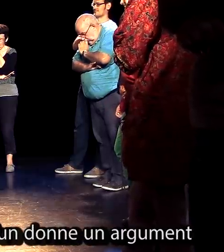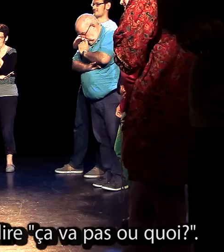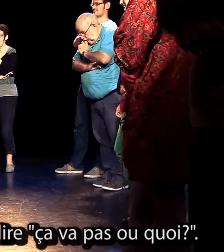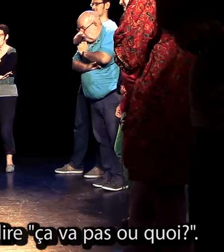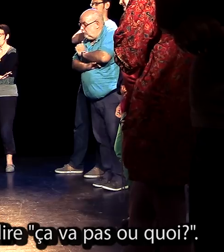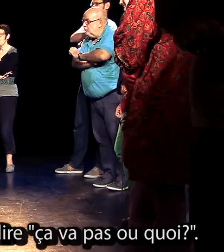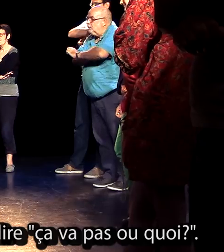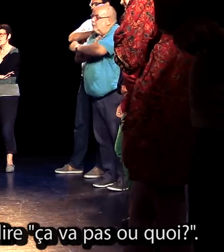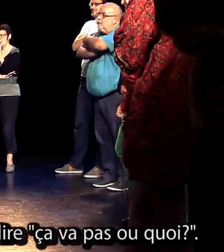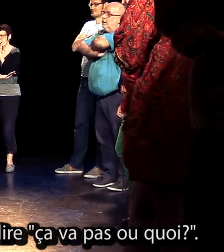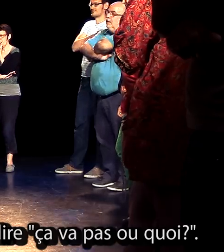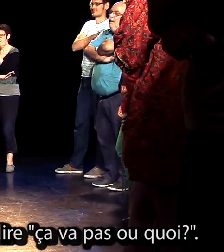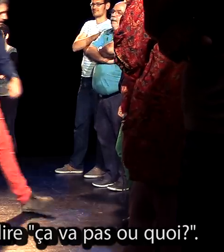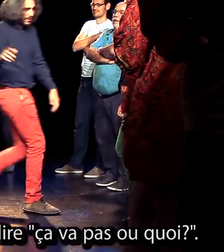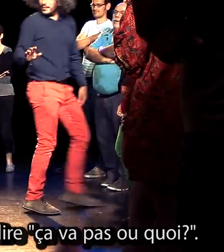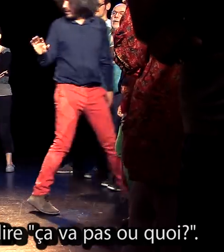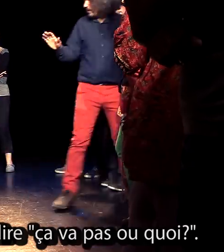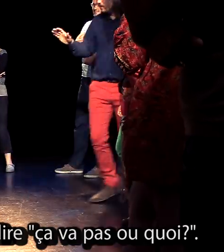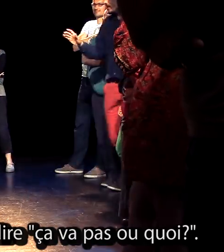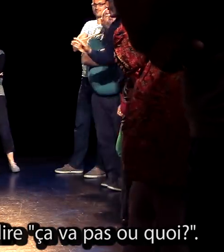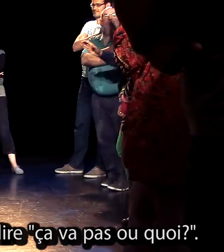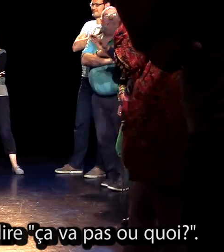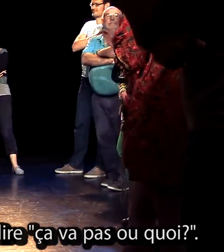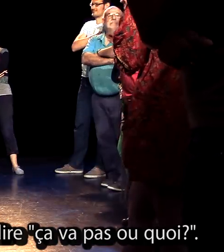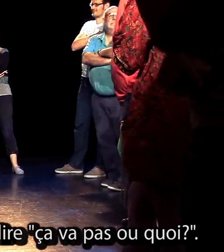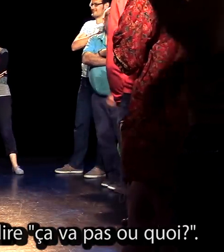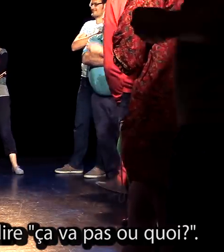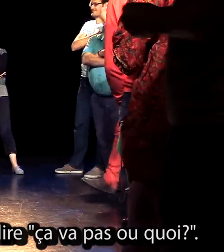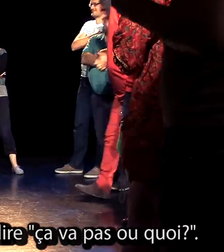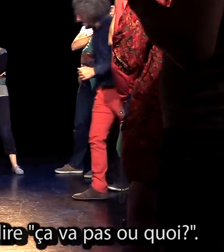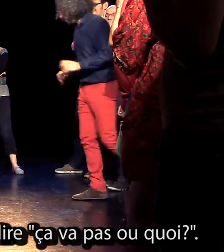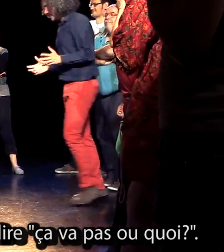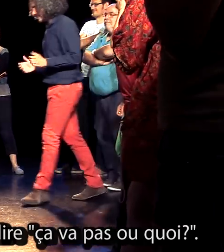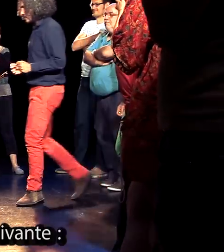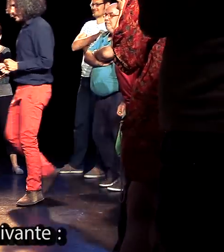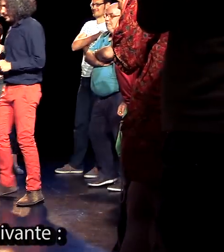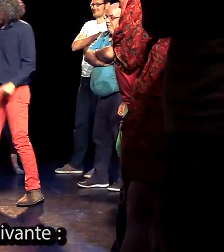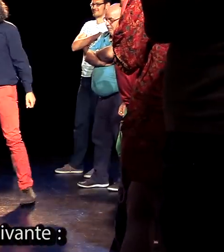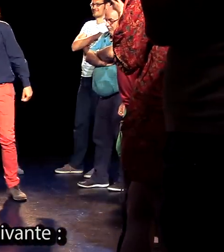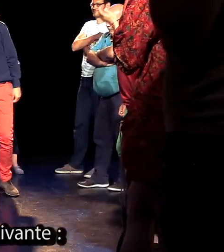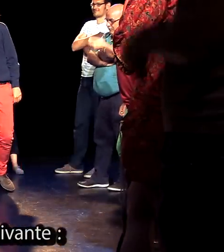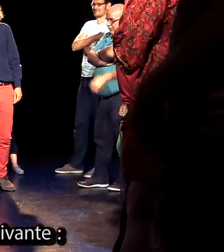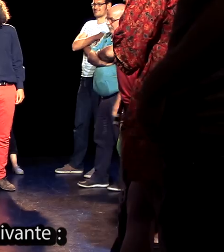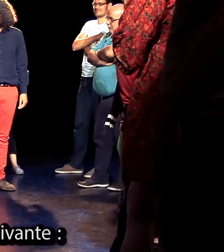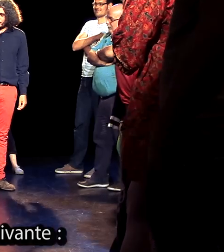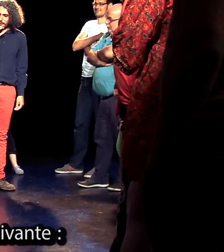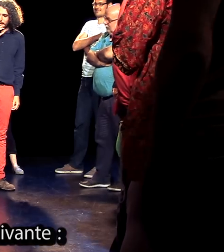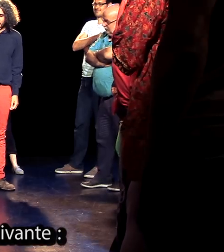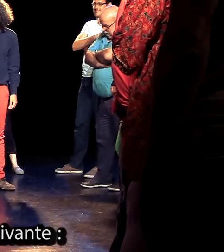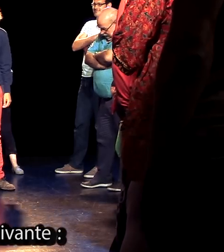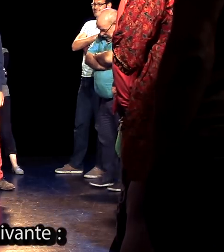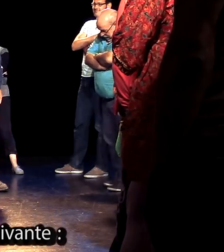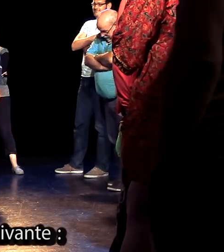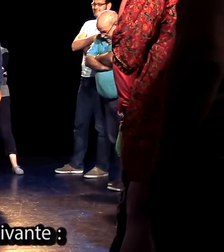argument tout pourri, je change de camp pour dire, ça va pas ou quoi, ok. Donc on va essayer de jouer. Et donc l'affirmation est la